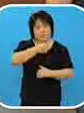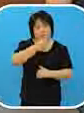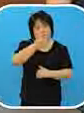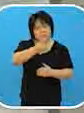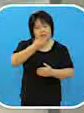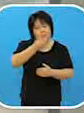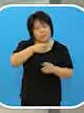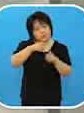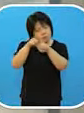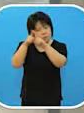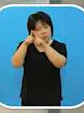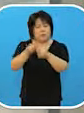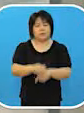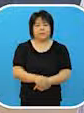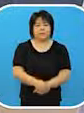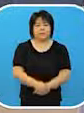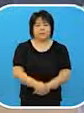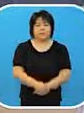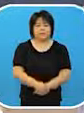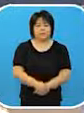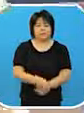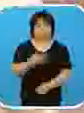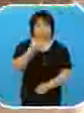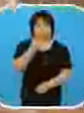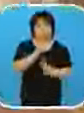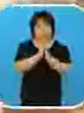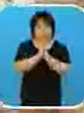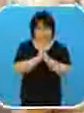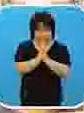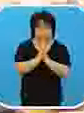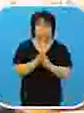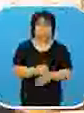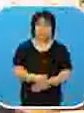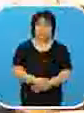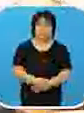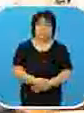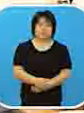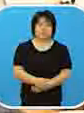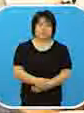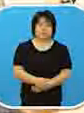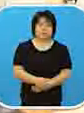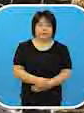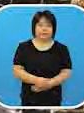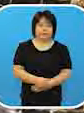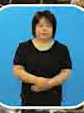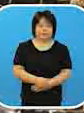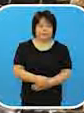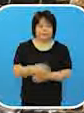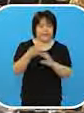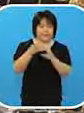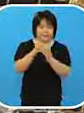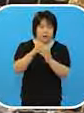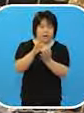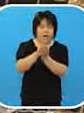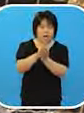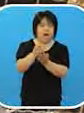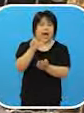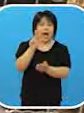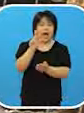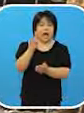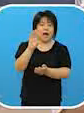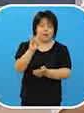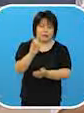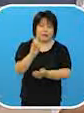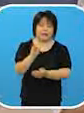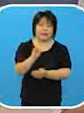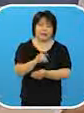の、それではいただきます。 いただきます。 どうぞ。早速これ岩牡蠣、これ梅なん